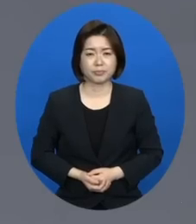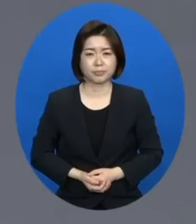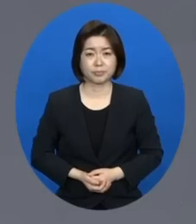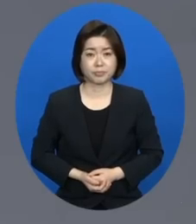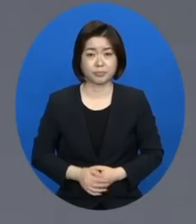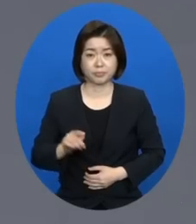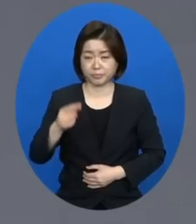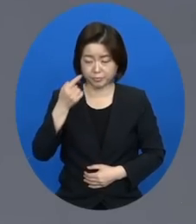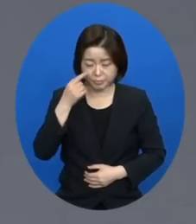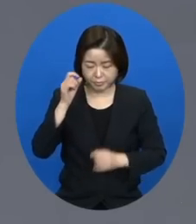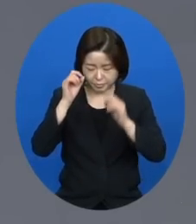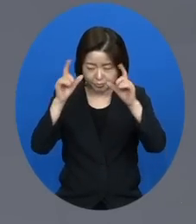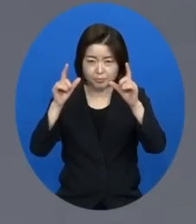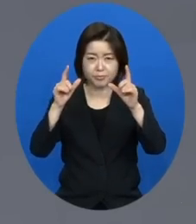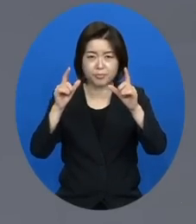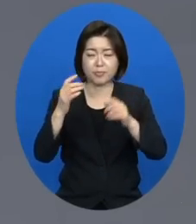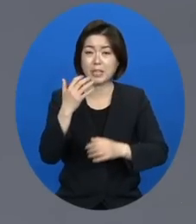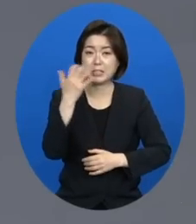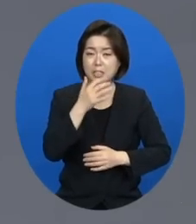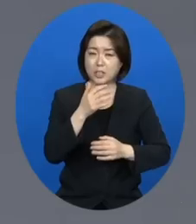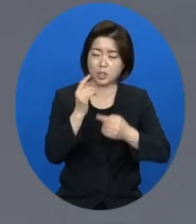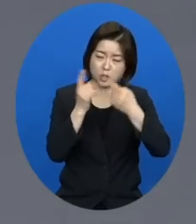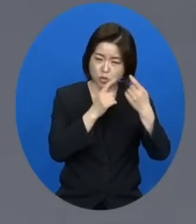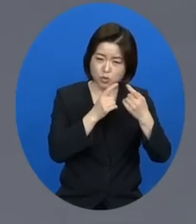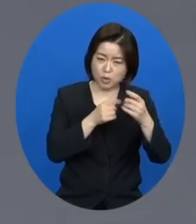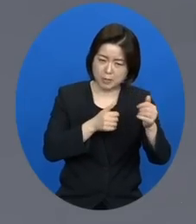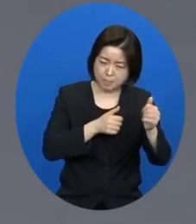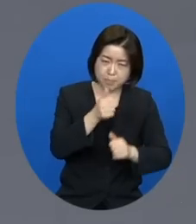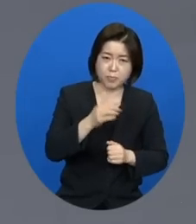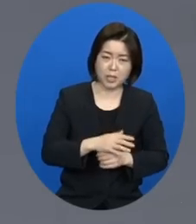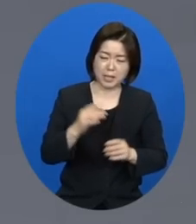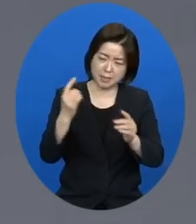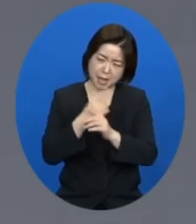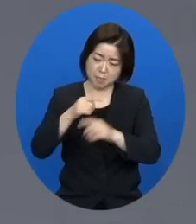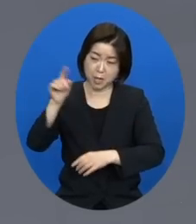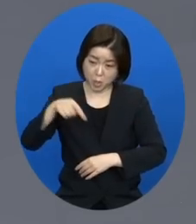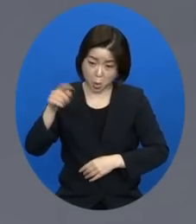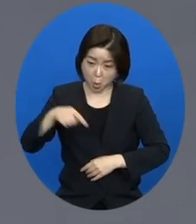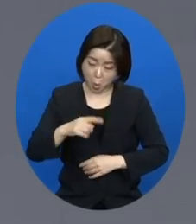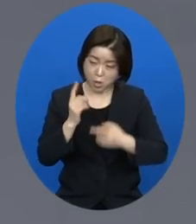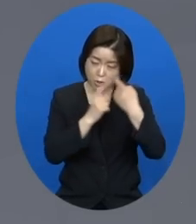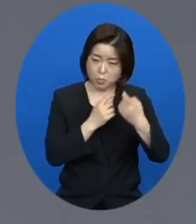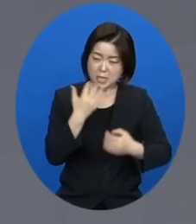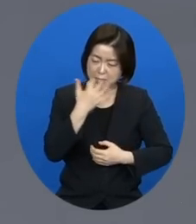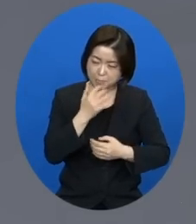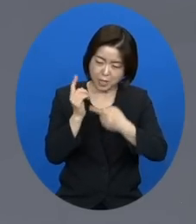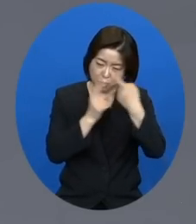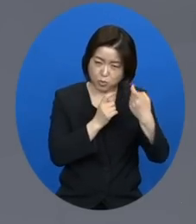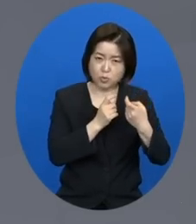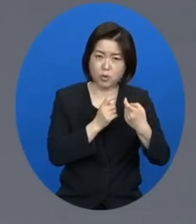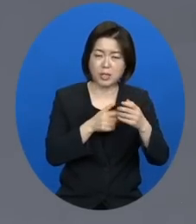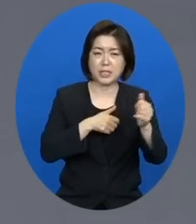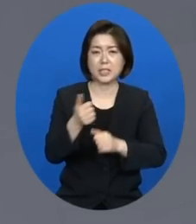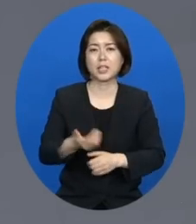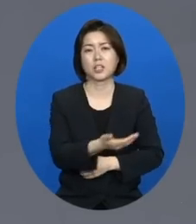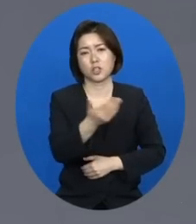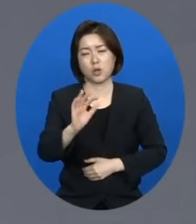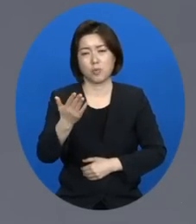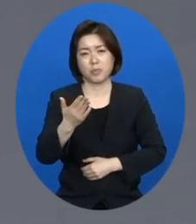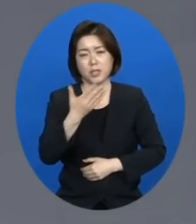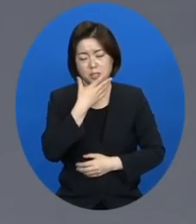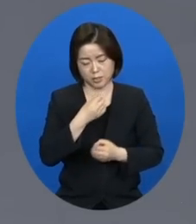그 눈이 열림으로써 이 성적인 유혹을, 날마다 오는 유혹을, 음란의 유혹을 이겨내신 여러분들이 되시기를